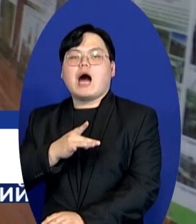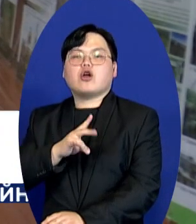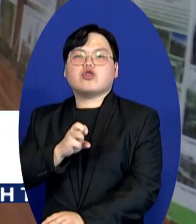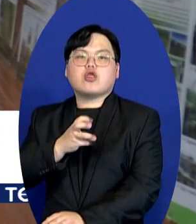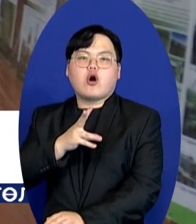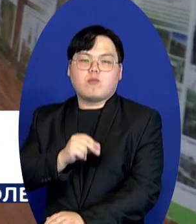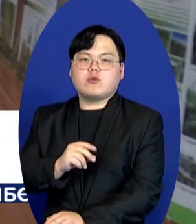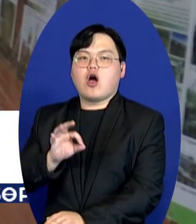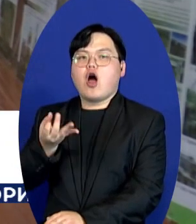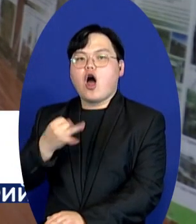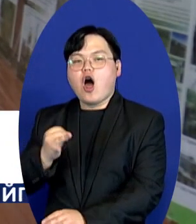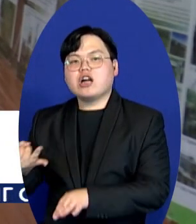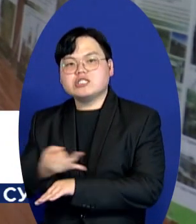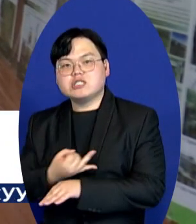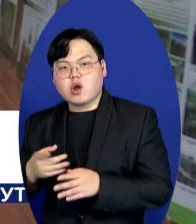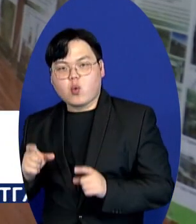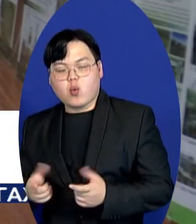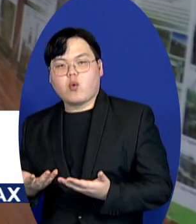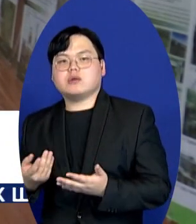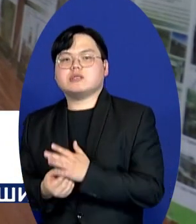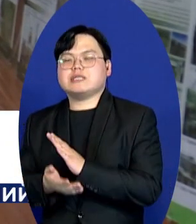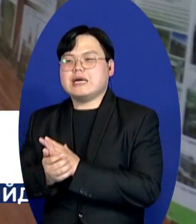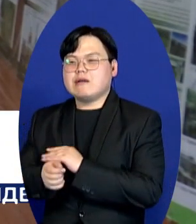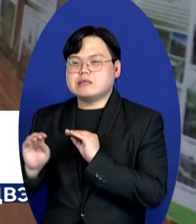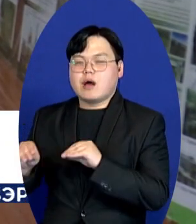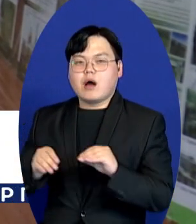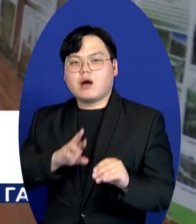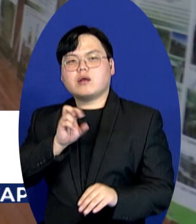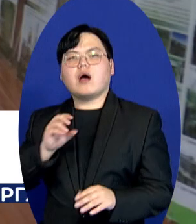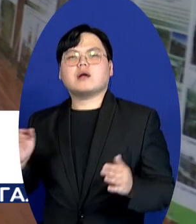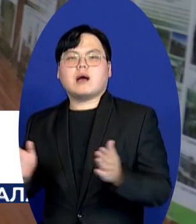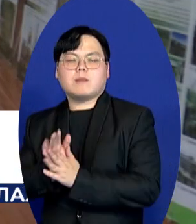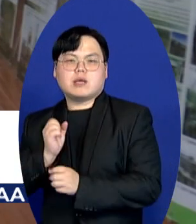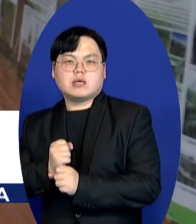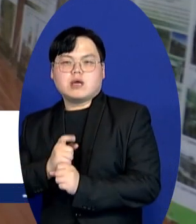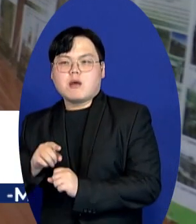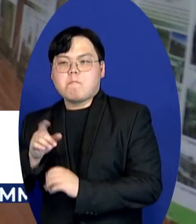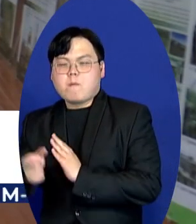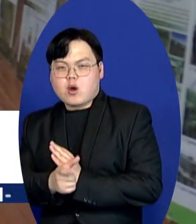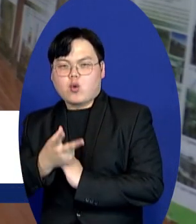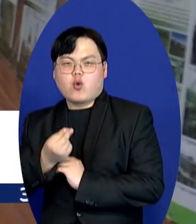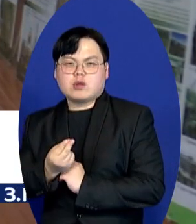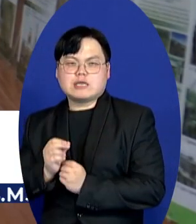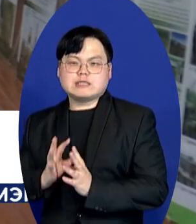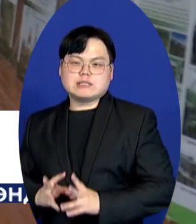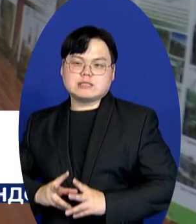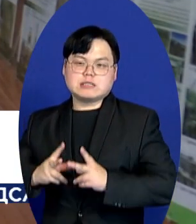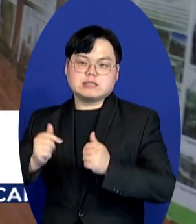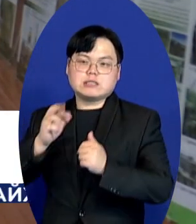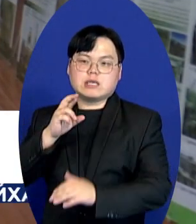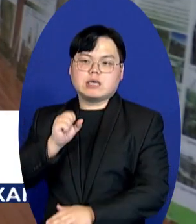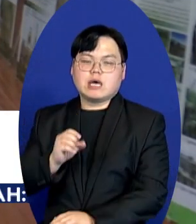байгаль орчны мэрэгчлүүдээ одоо чадахжуулах тал дээр яаж хамтарч ажиллах уу? Мөн энэ мэрэгчлийн хангамжийг яаж сайжруулах уу? За